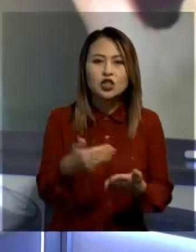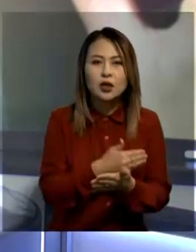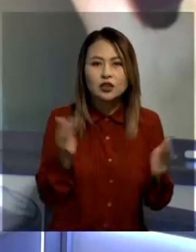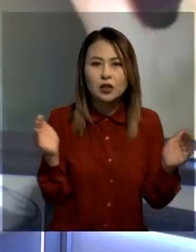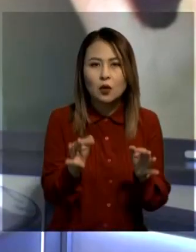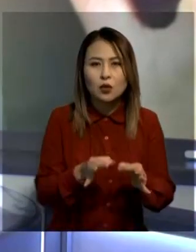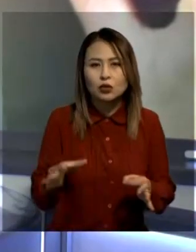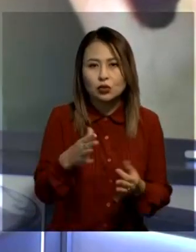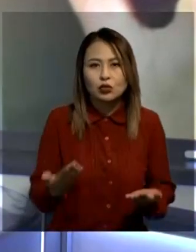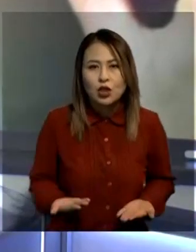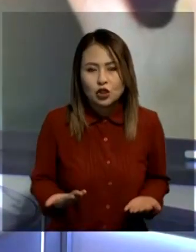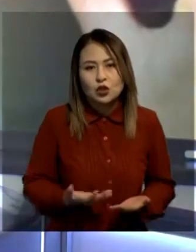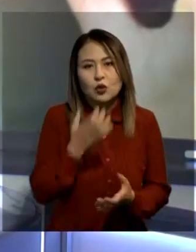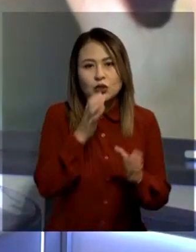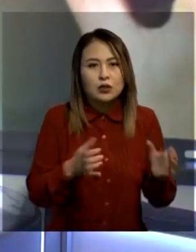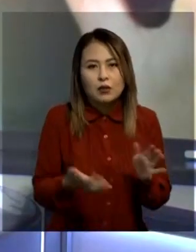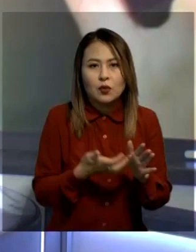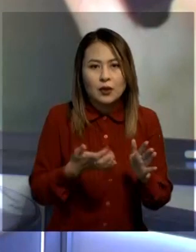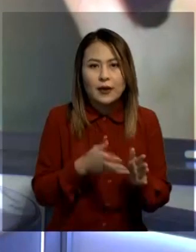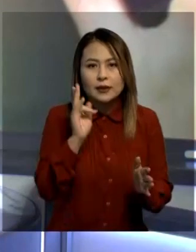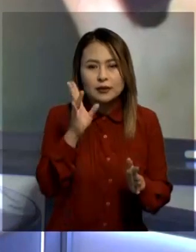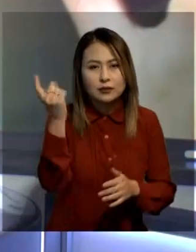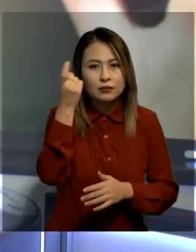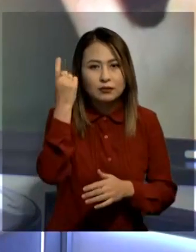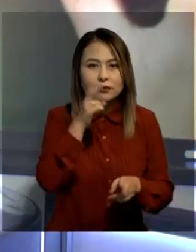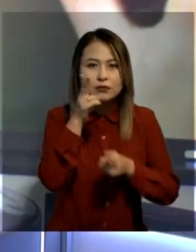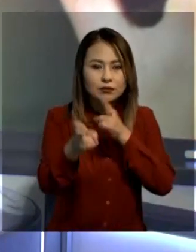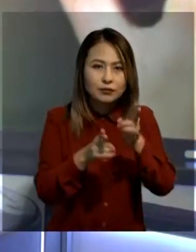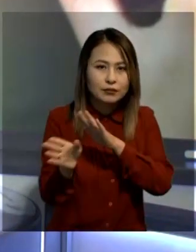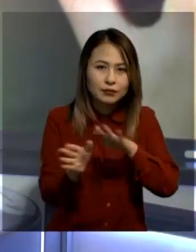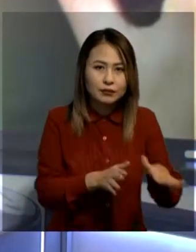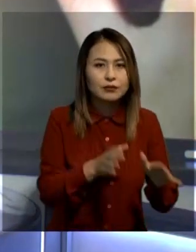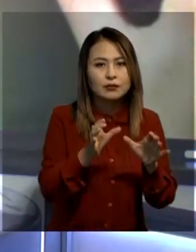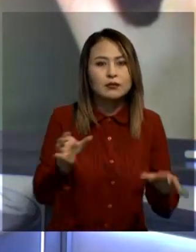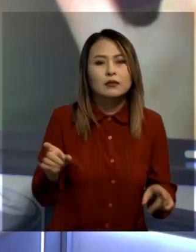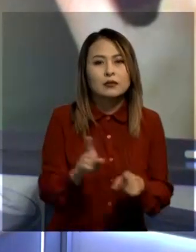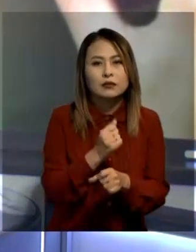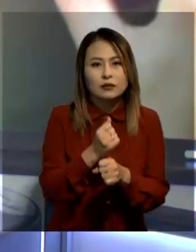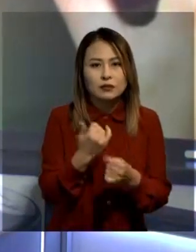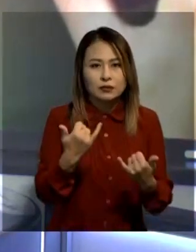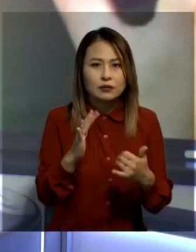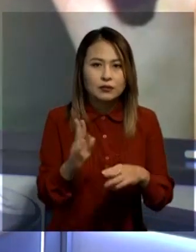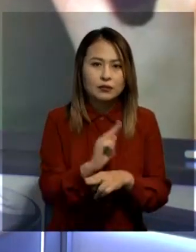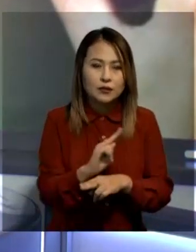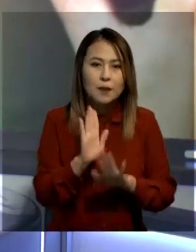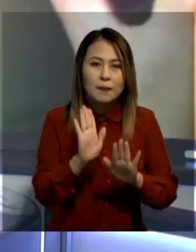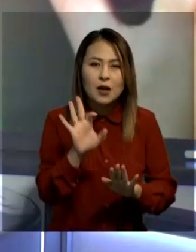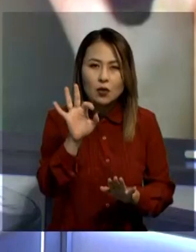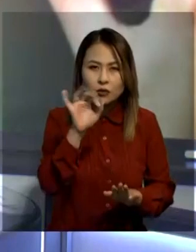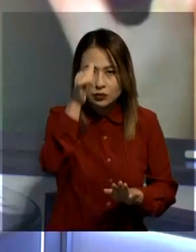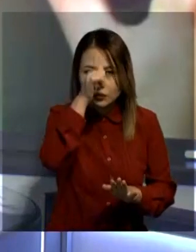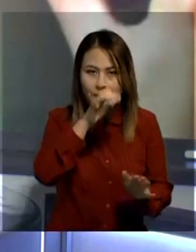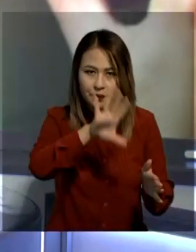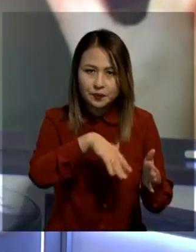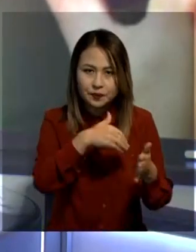Қостанайда жаңа шағын ауданның тұрғындары жылуға жарымай отыр. Пәтер иелерінің шағымнан кейін жылыту жүйесіндегі ақау бүгін ғана жөнделді. Бірақ